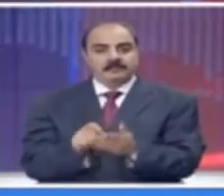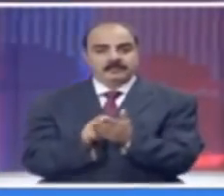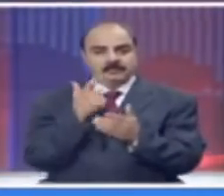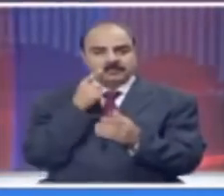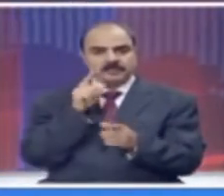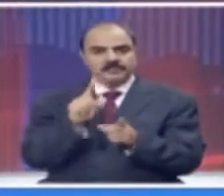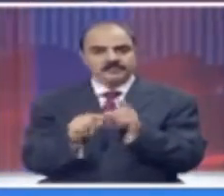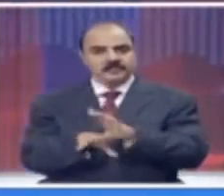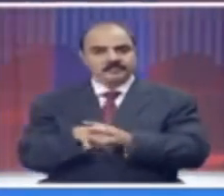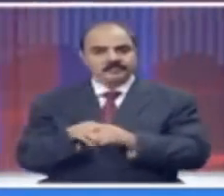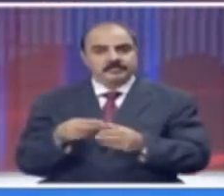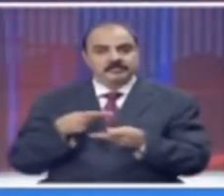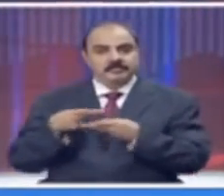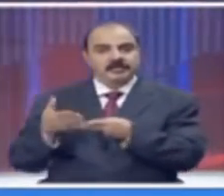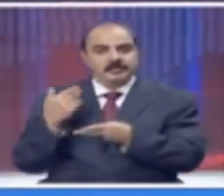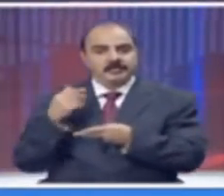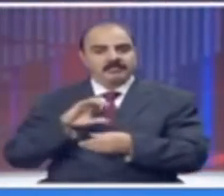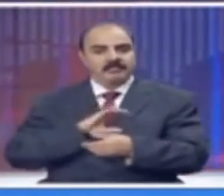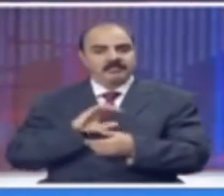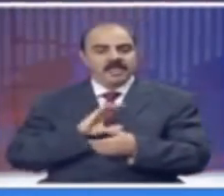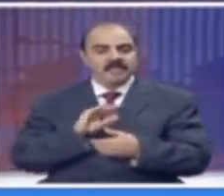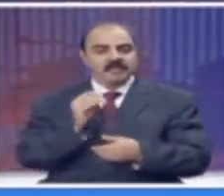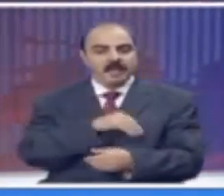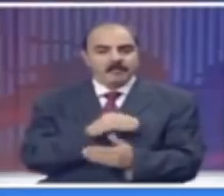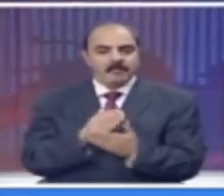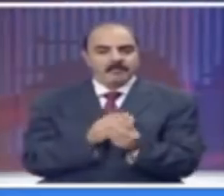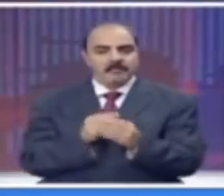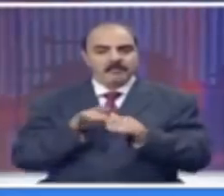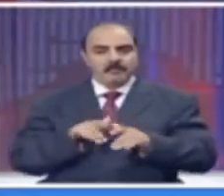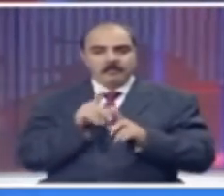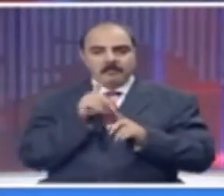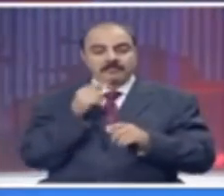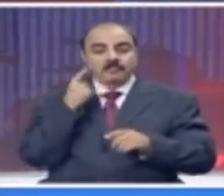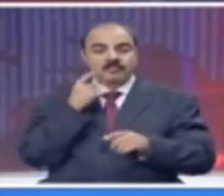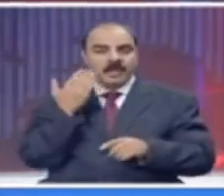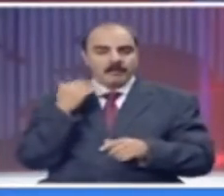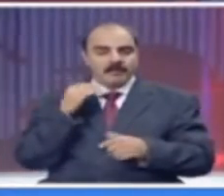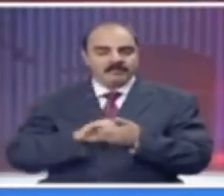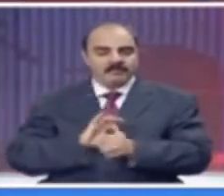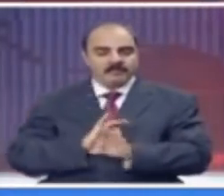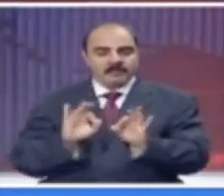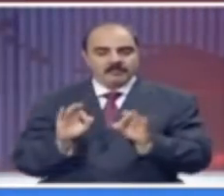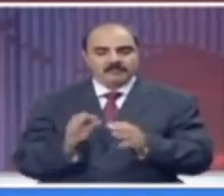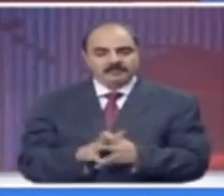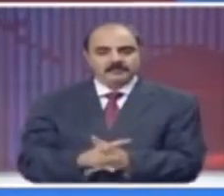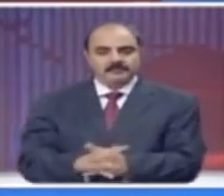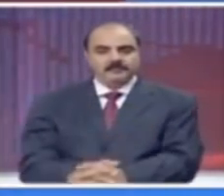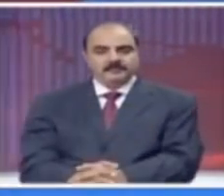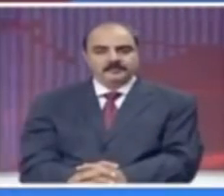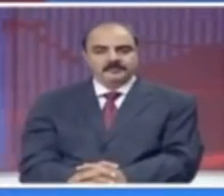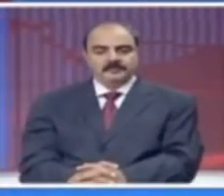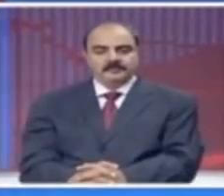تناولت المباحثات الإجراءات التنفيذية لنتائج زيارة الفريق أول ركن عبد الفتاح البرهان رئيس المجلس